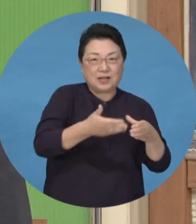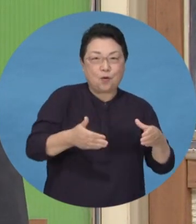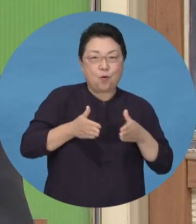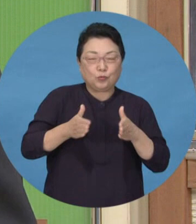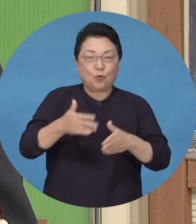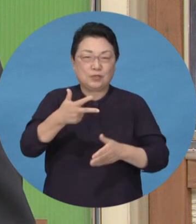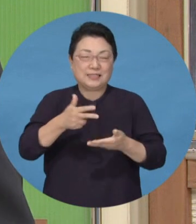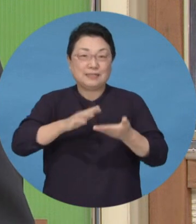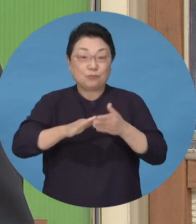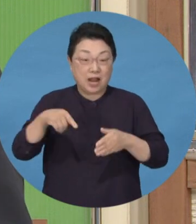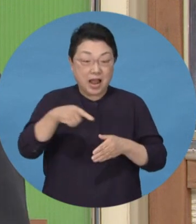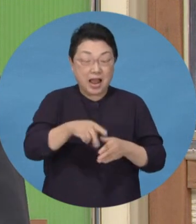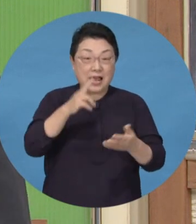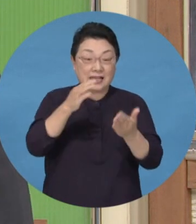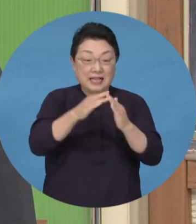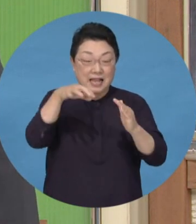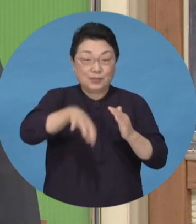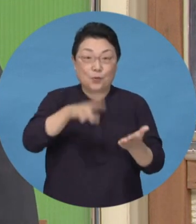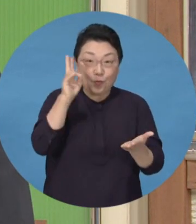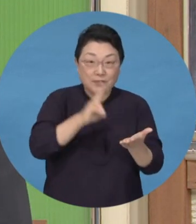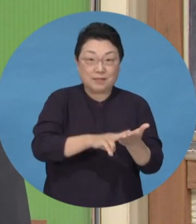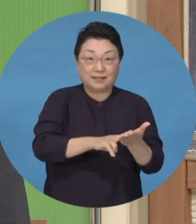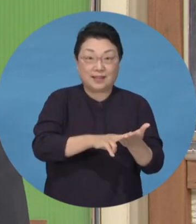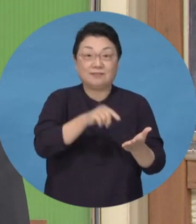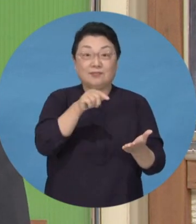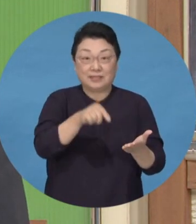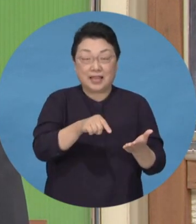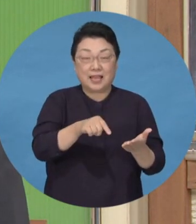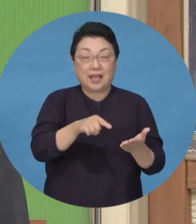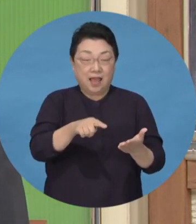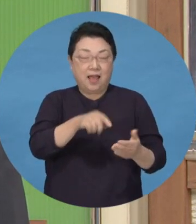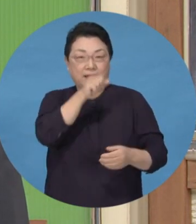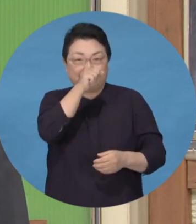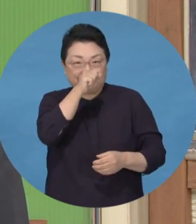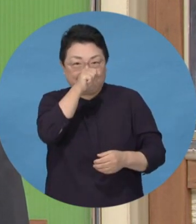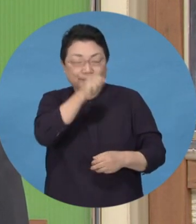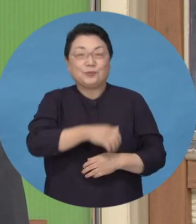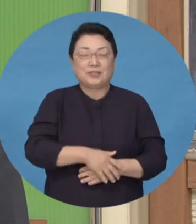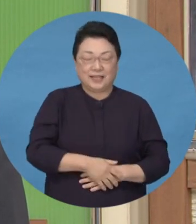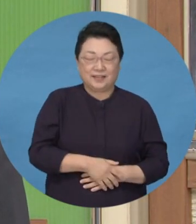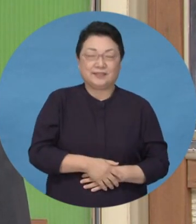村に watch 通過してくれるわけですのでまあこれをですの捉えて